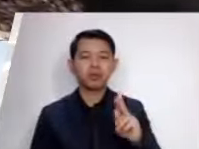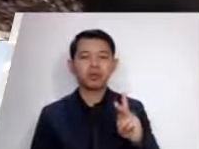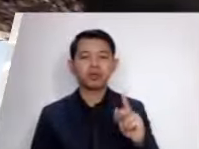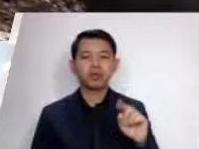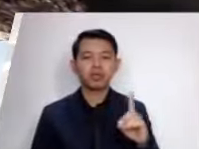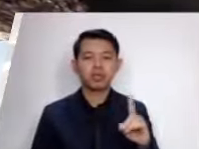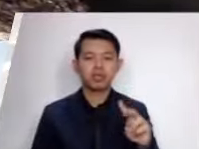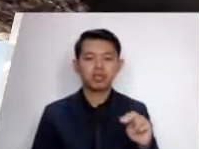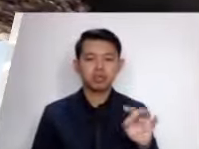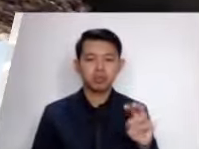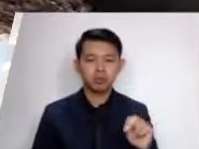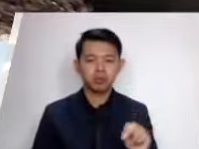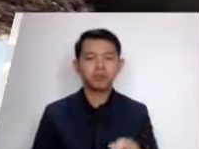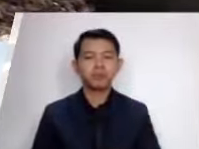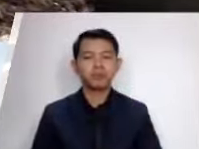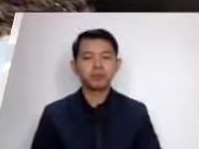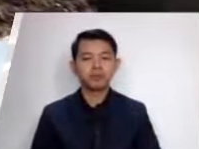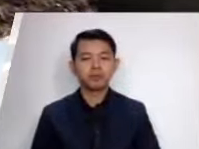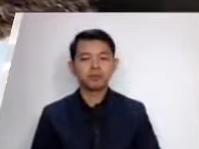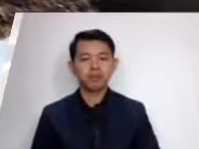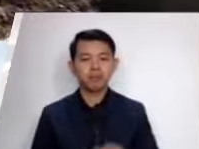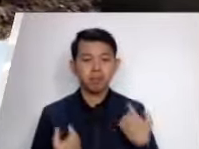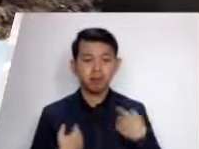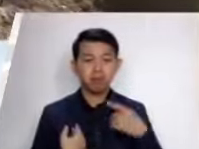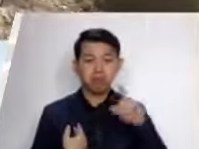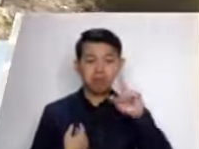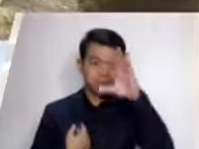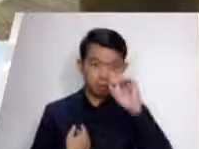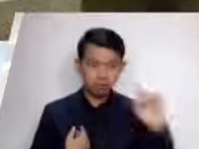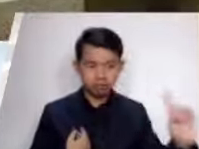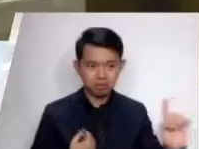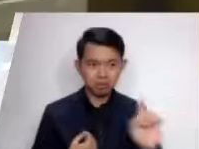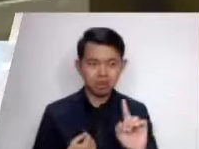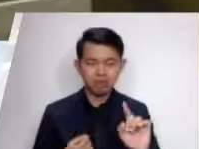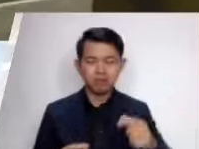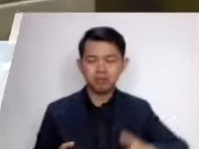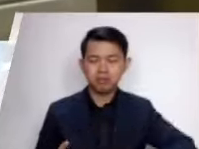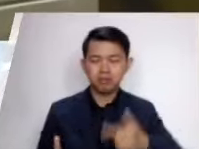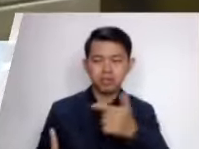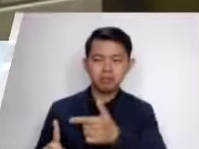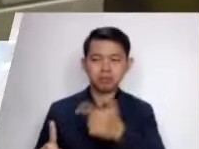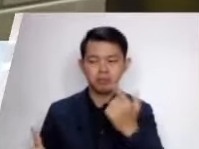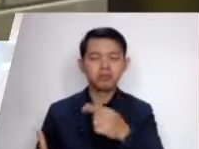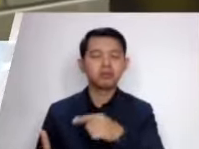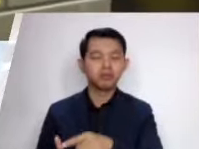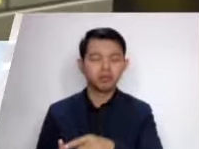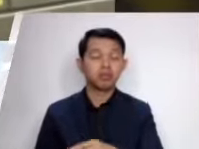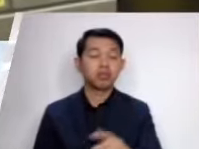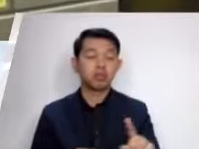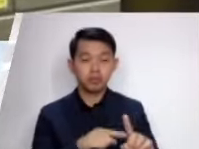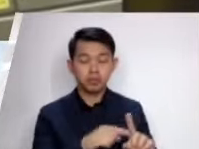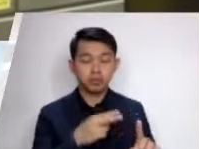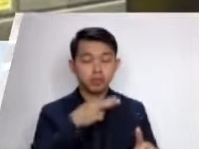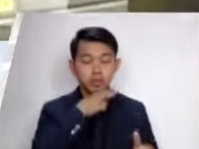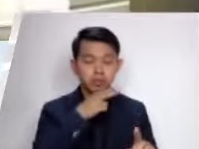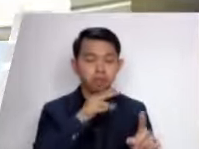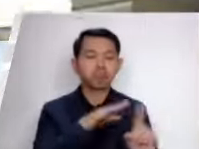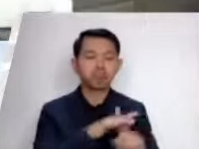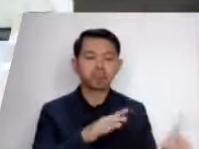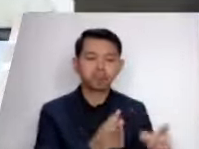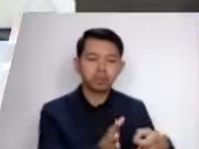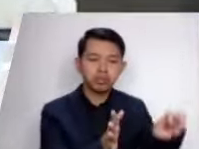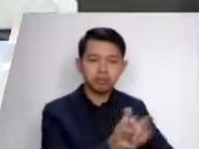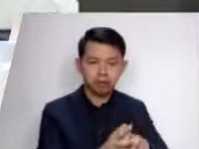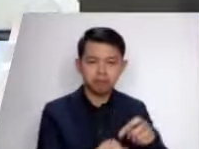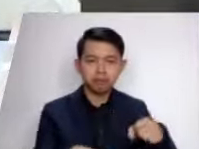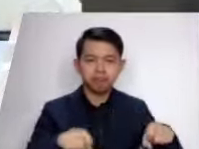ang biglang bumaril sa biktima habang nag-ooperate siya ng backhoe. Agad tumakas ang suspect sakay ng motorsiklo. Dead on the